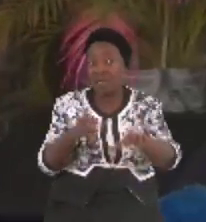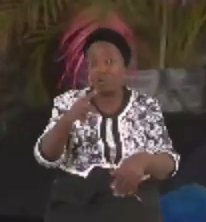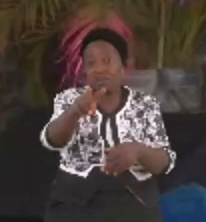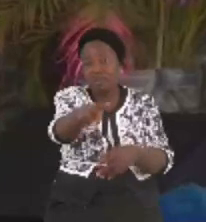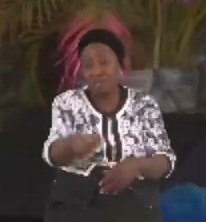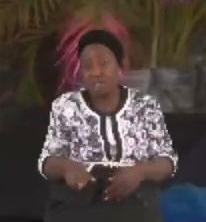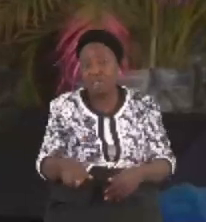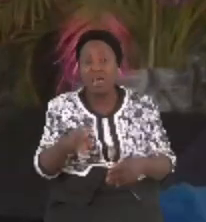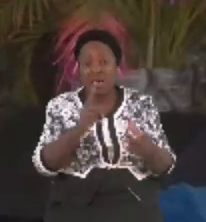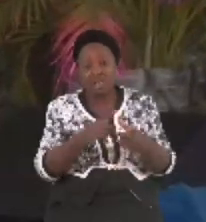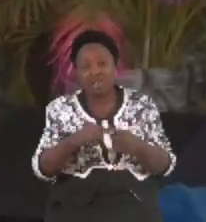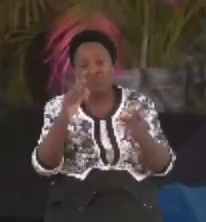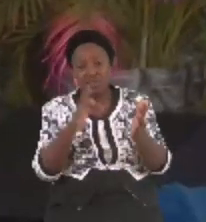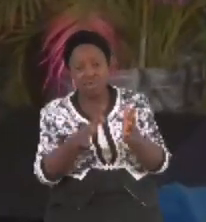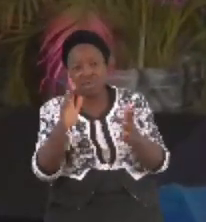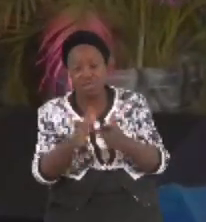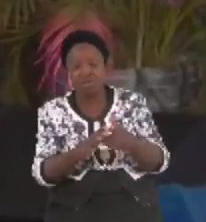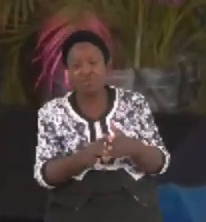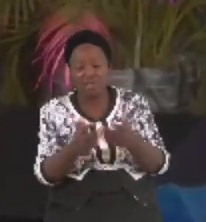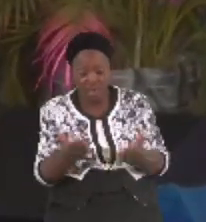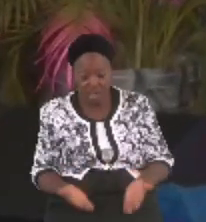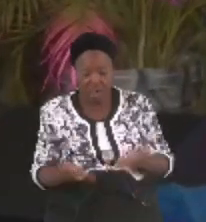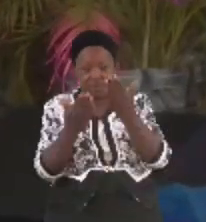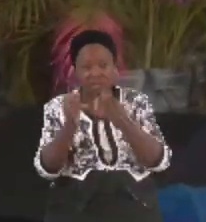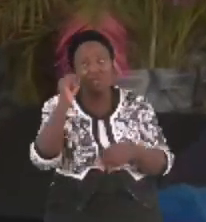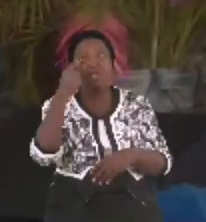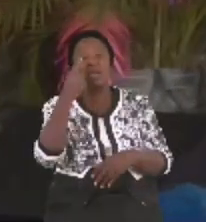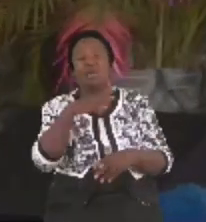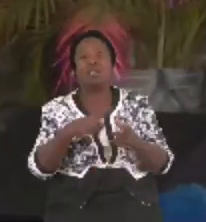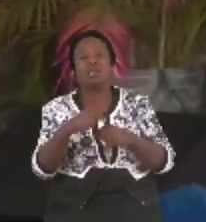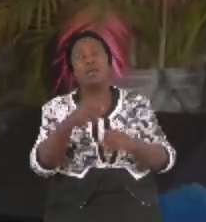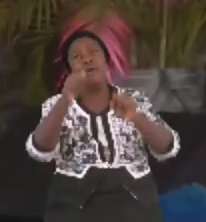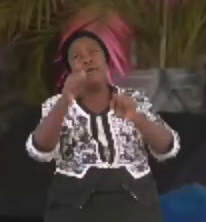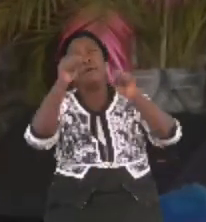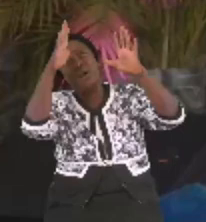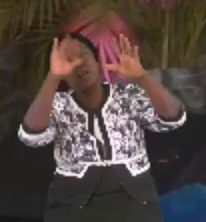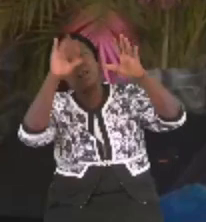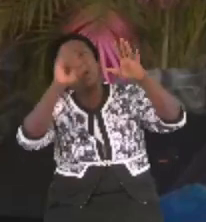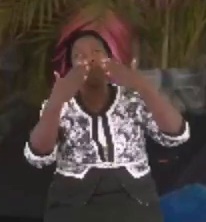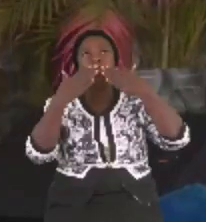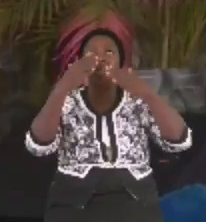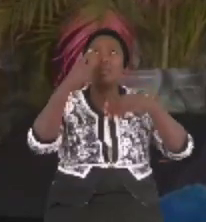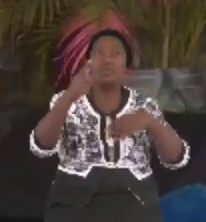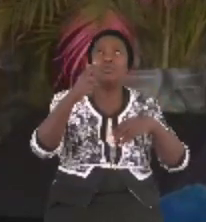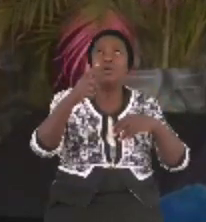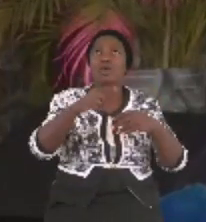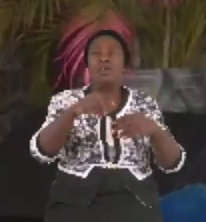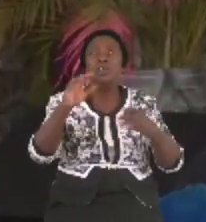mort. Et Jésus leva les yeux en haut et dit, Père, je te rends